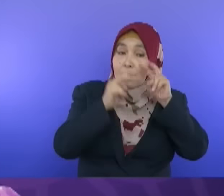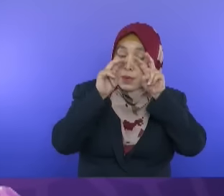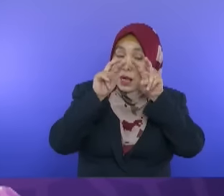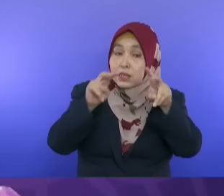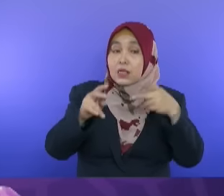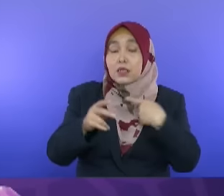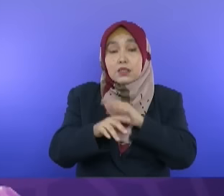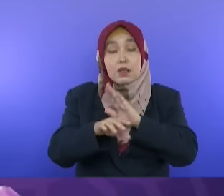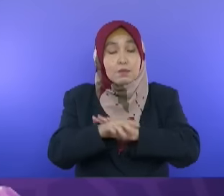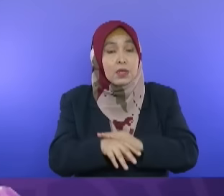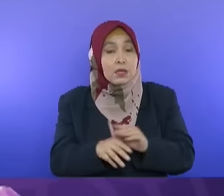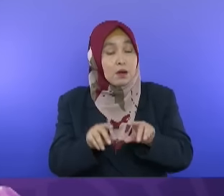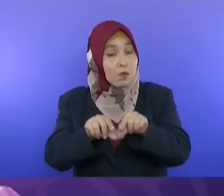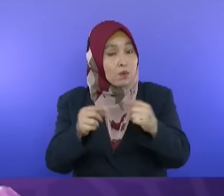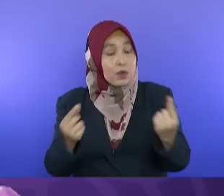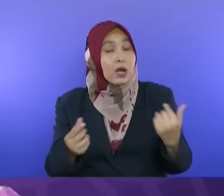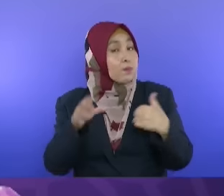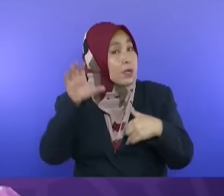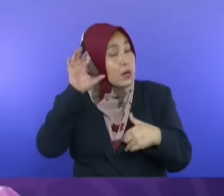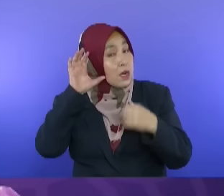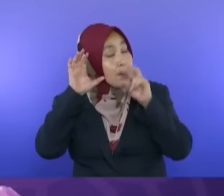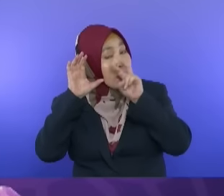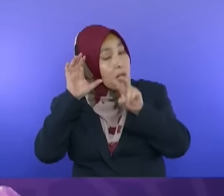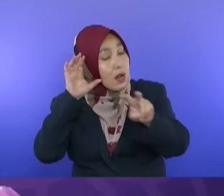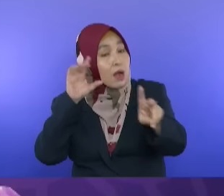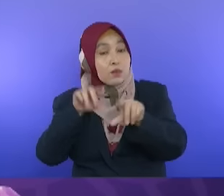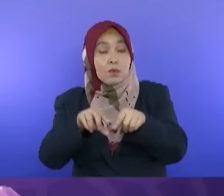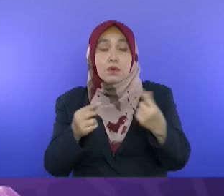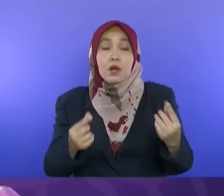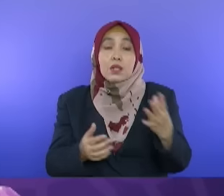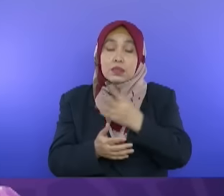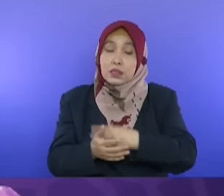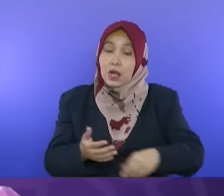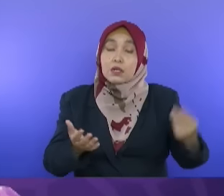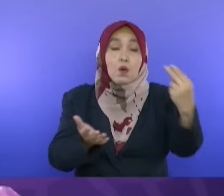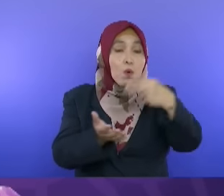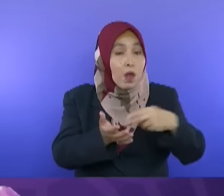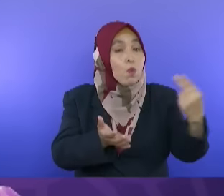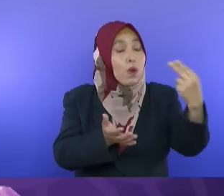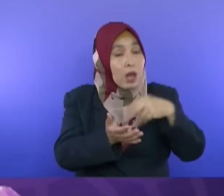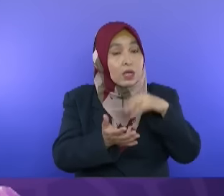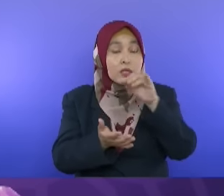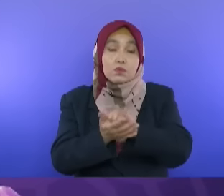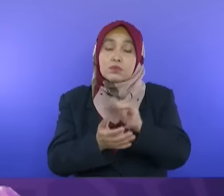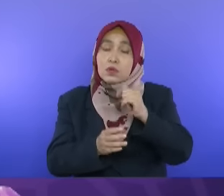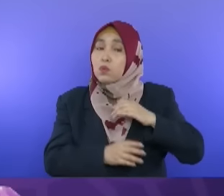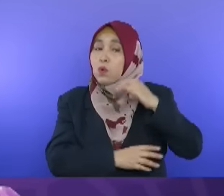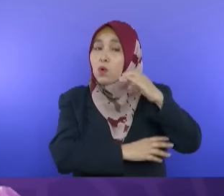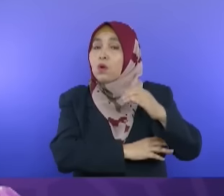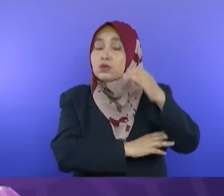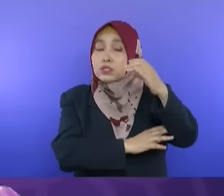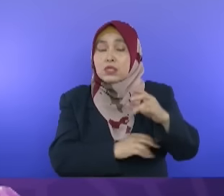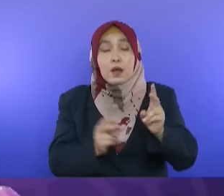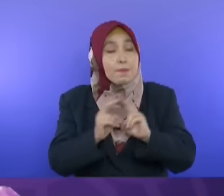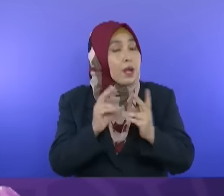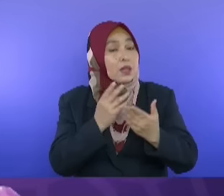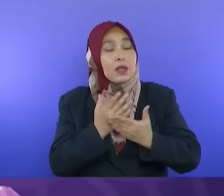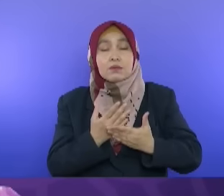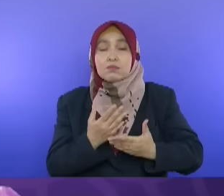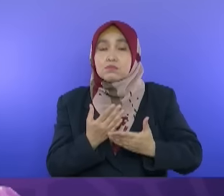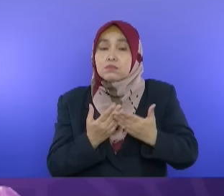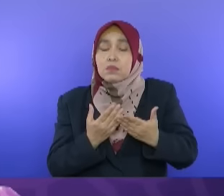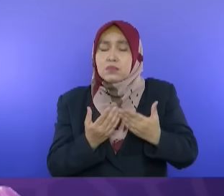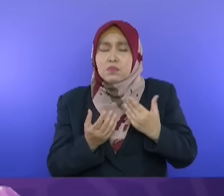kita kepada mushaf mendengar melihat Mushaf dan diulang-ulang itu satu konsep yang paling mujarab